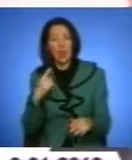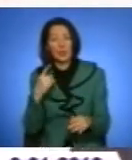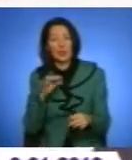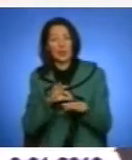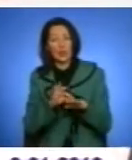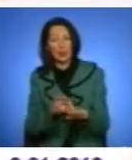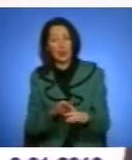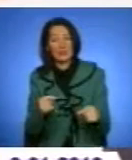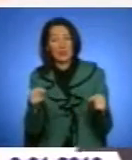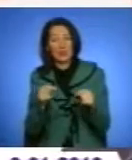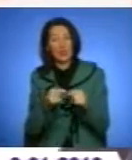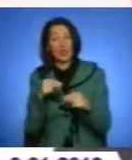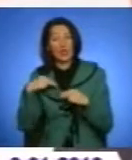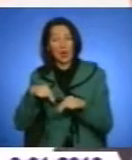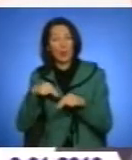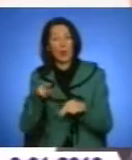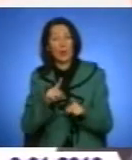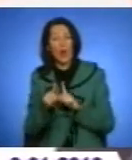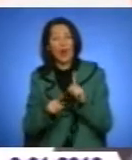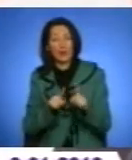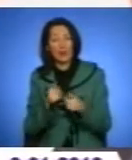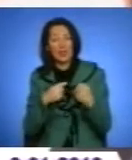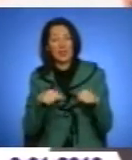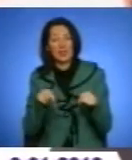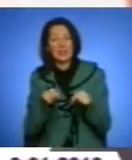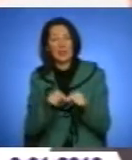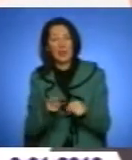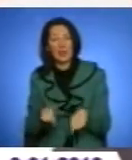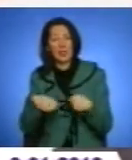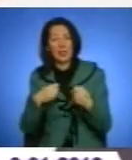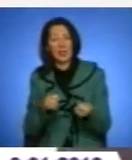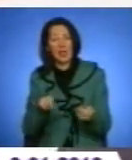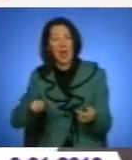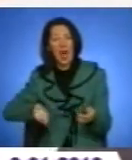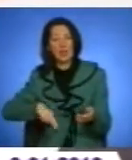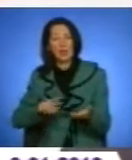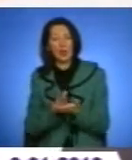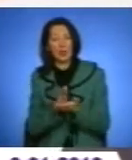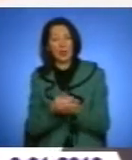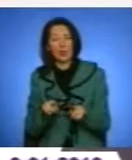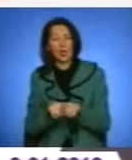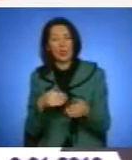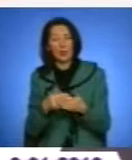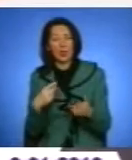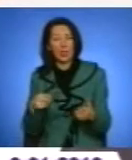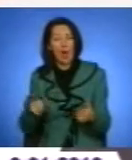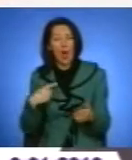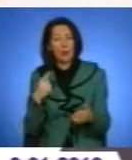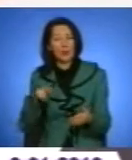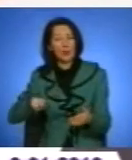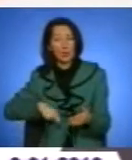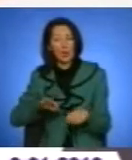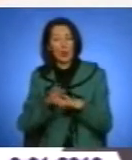проводиться відповідна робота по реформуванню системи надання адмінпослуг. Так, наприклад, обласною адміністрацією в першу чергу